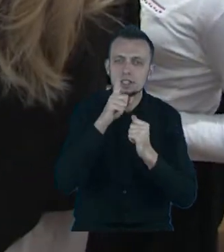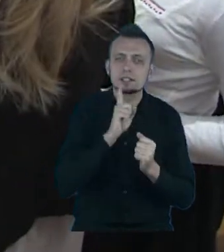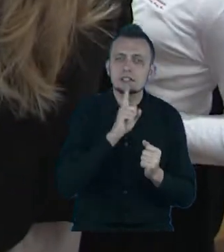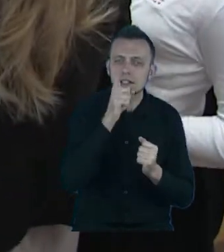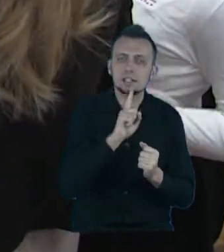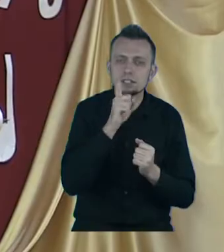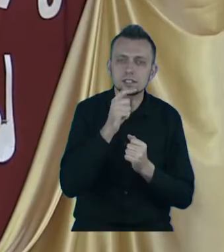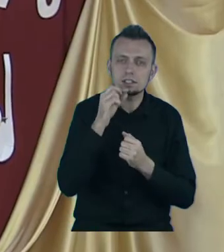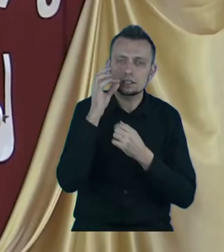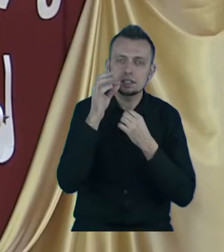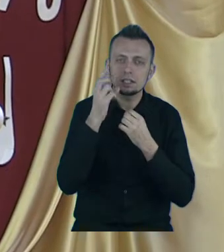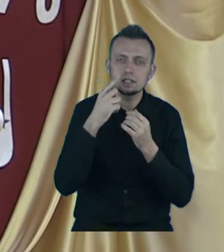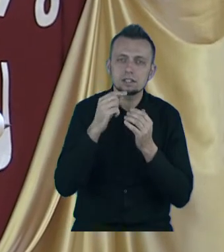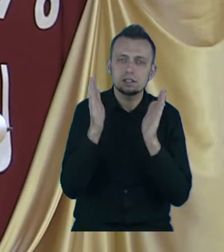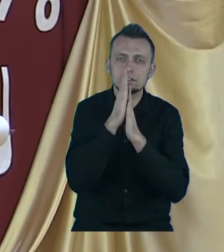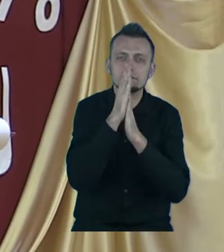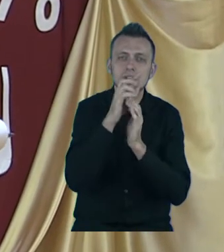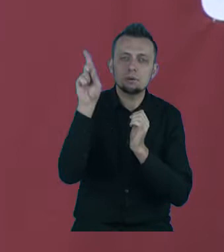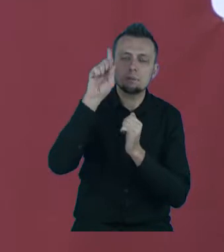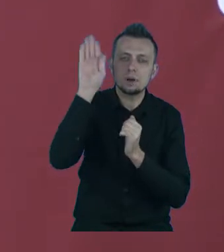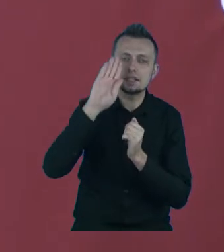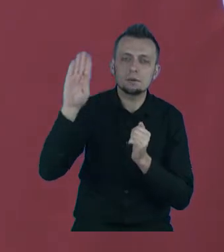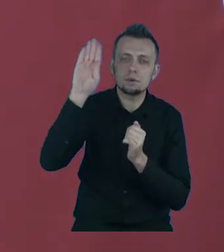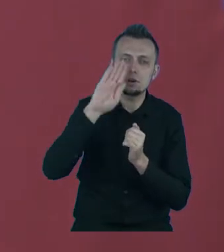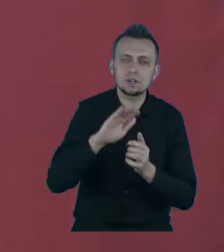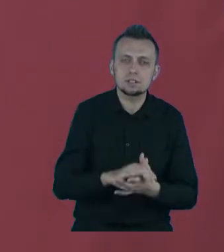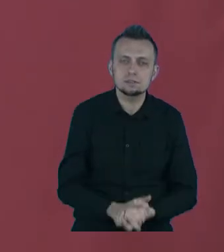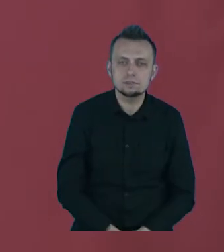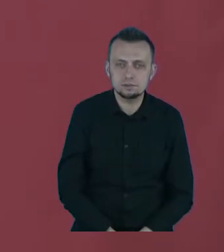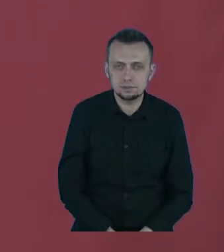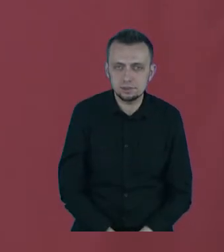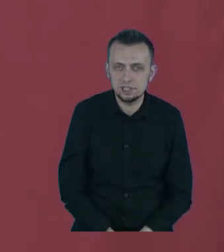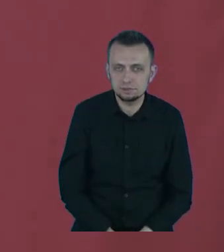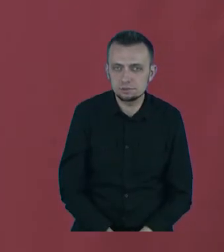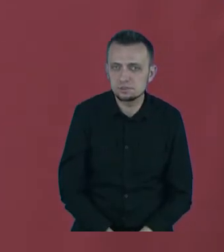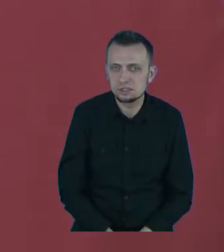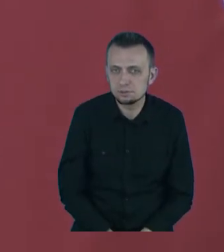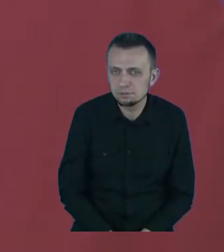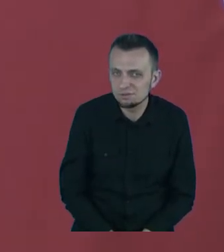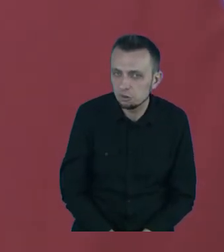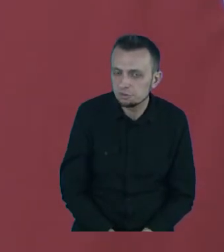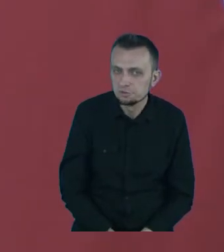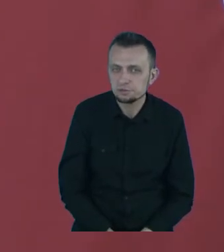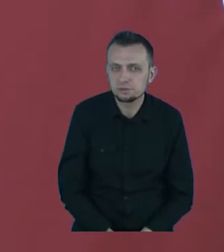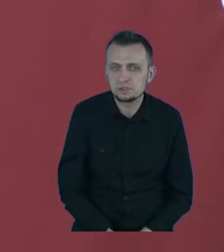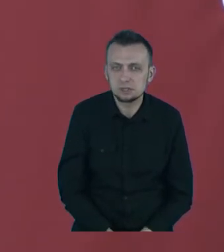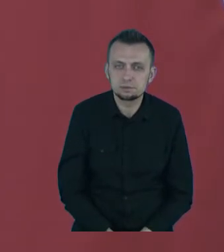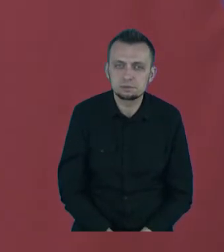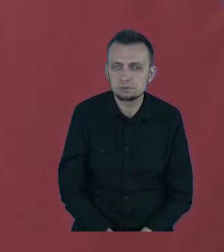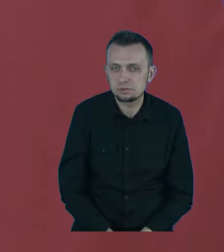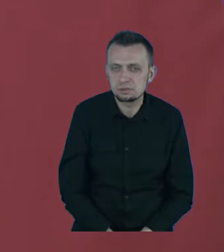Boga. Zaśpiewam Bartek Florczak. Śpij sobie tę ufność, nie lękaj